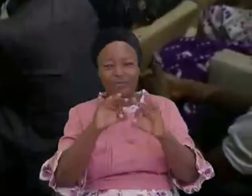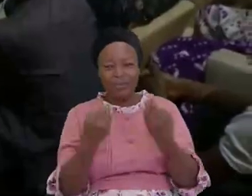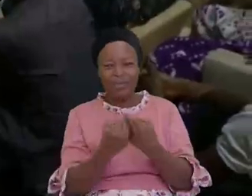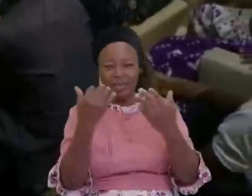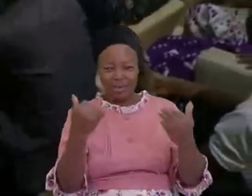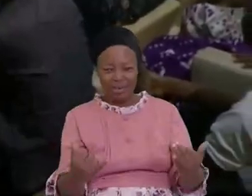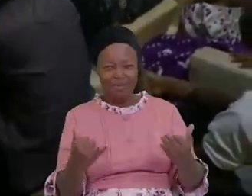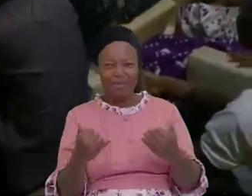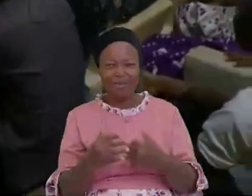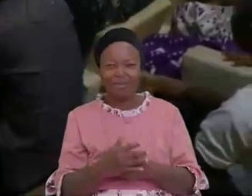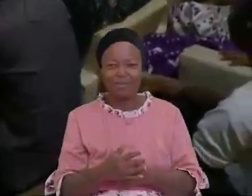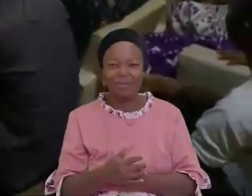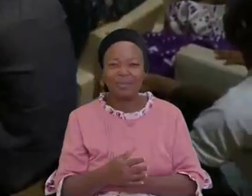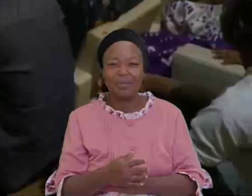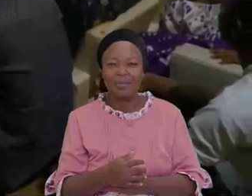reste encore.